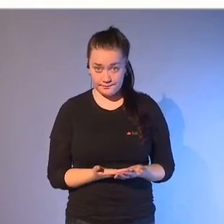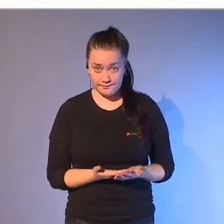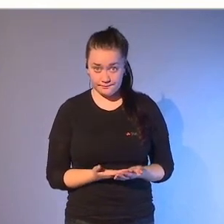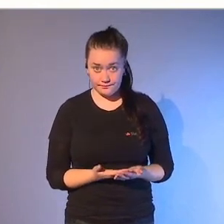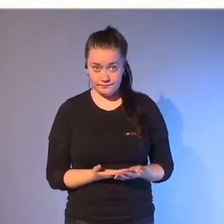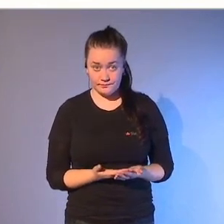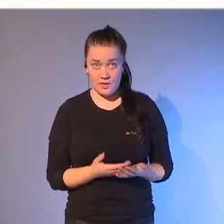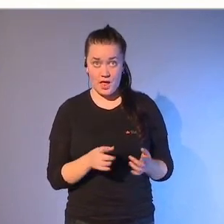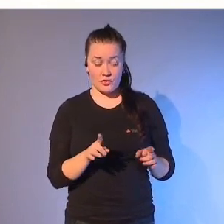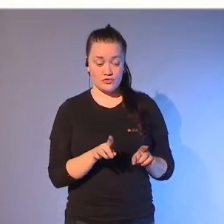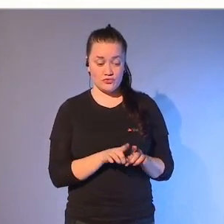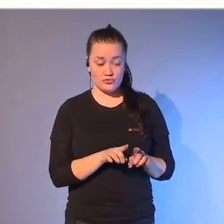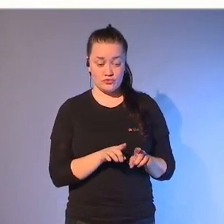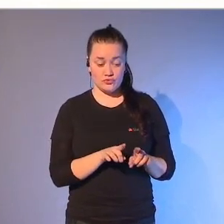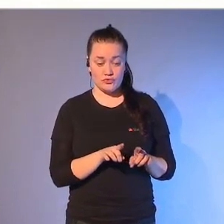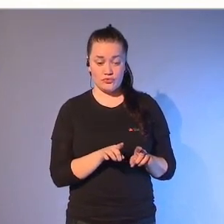det er en egen